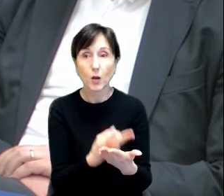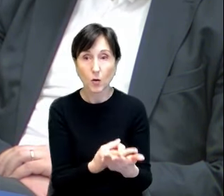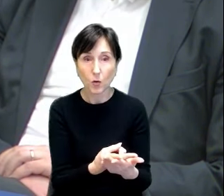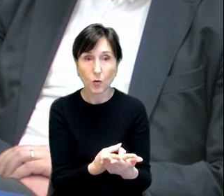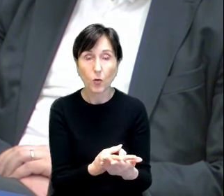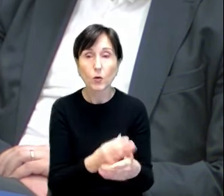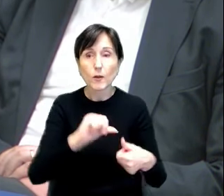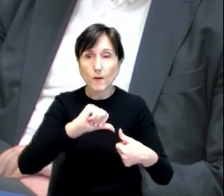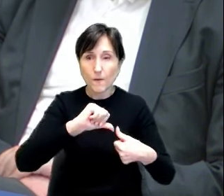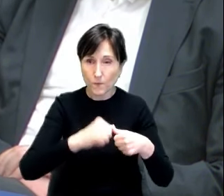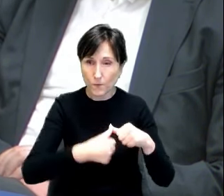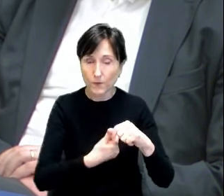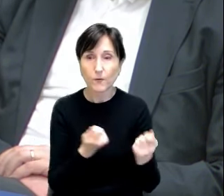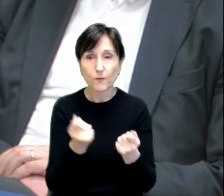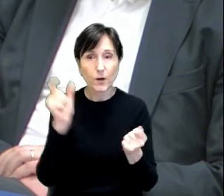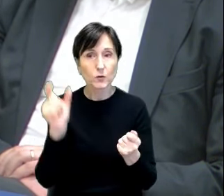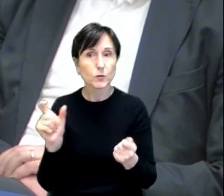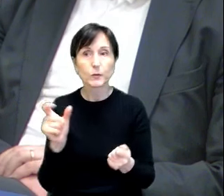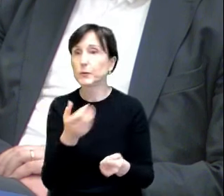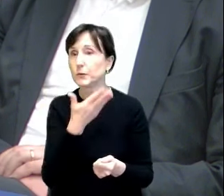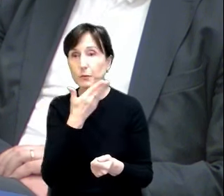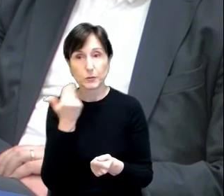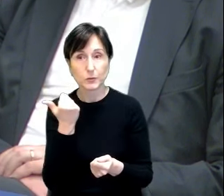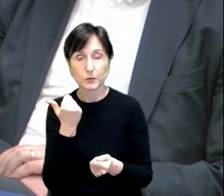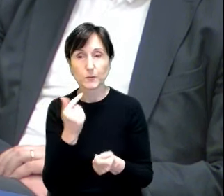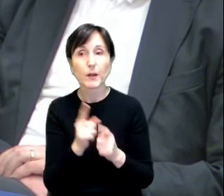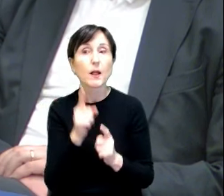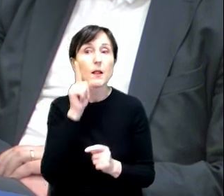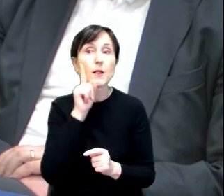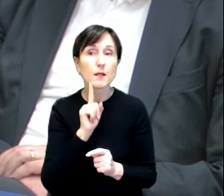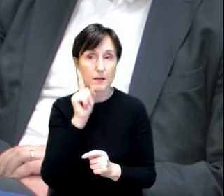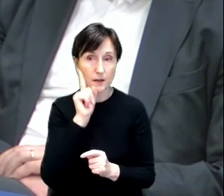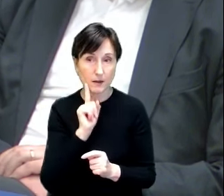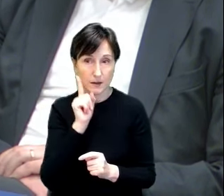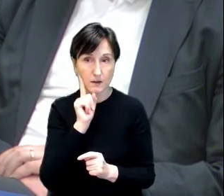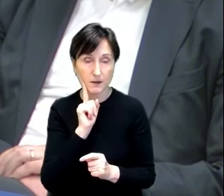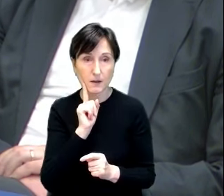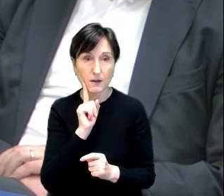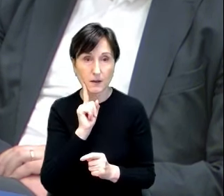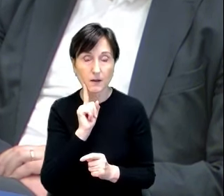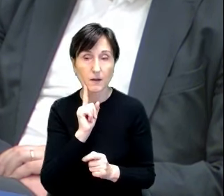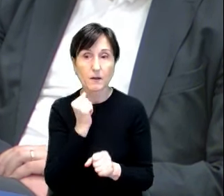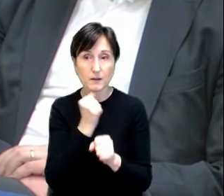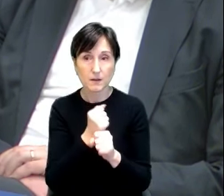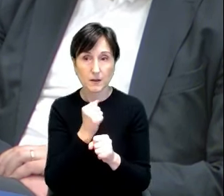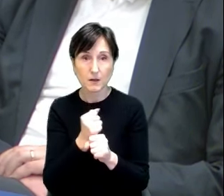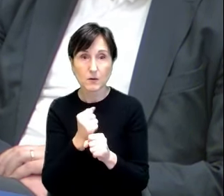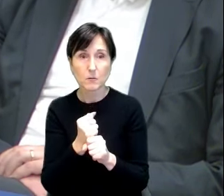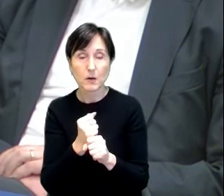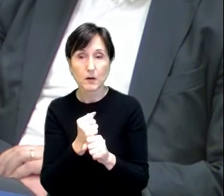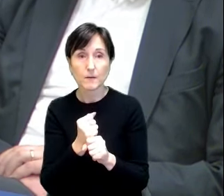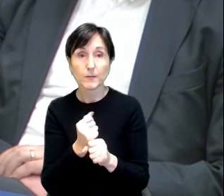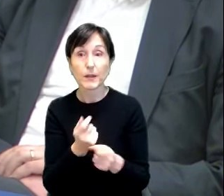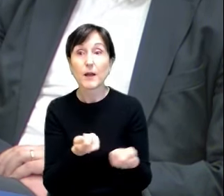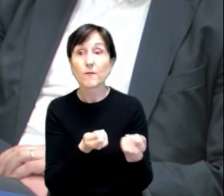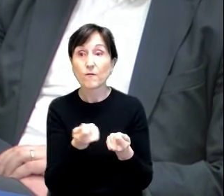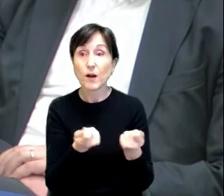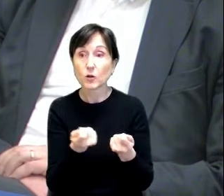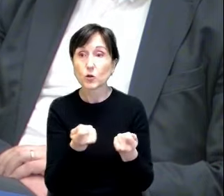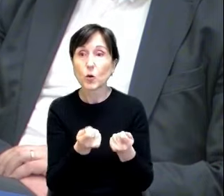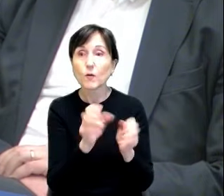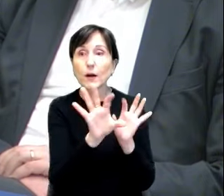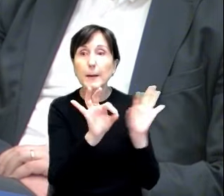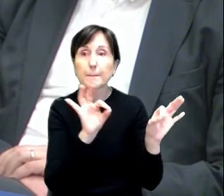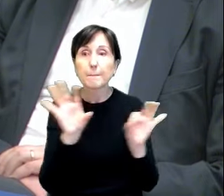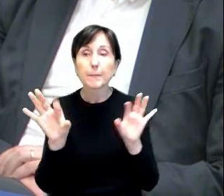neturi laikinai pareigas eina paskirtas iš įstaigos vidaus darbuotojas vadovo atrankos konkursas vykdomas teisės